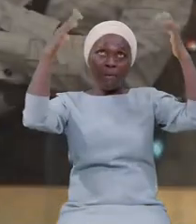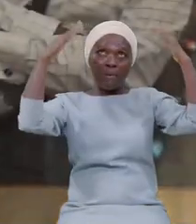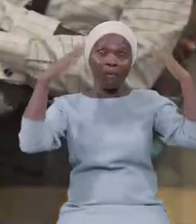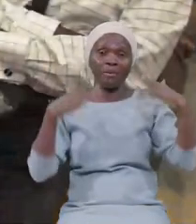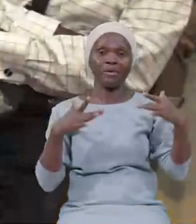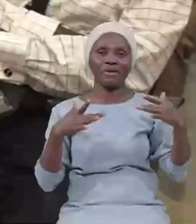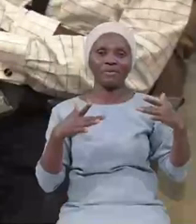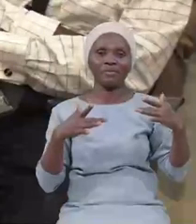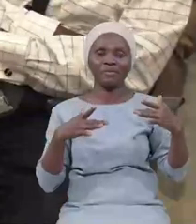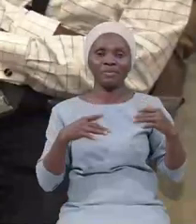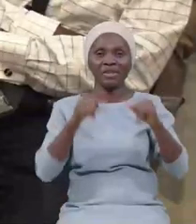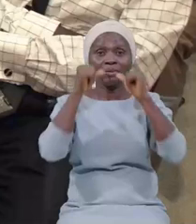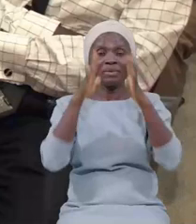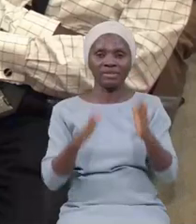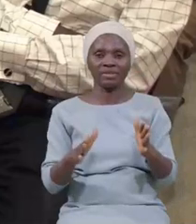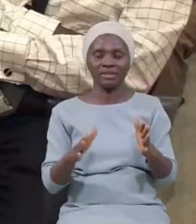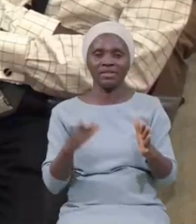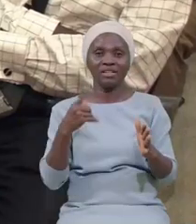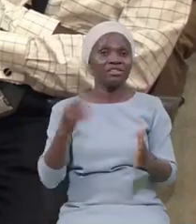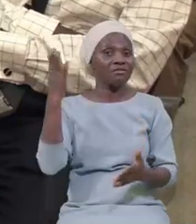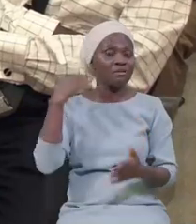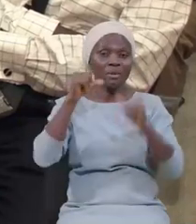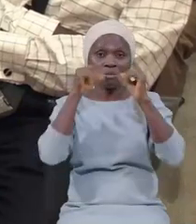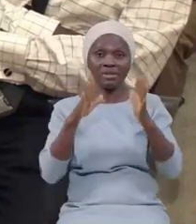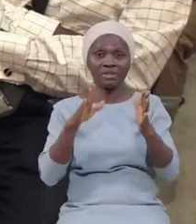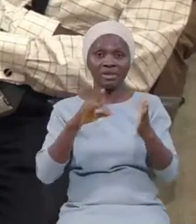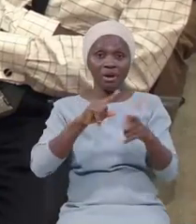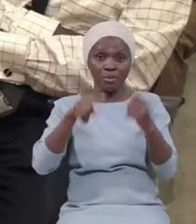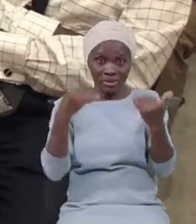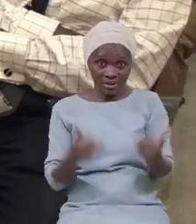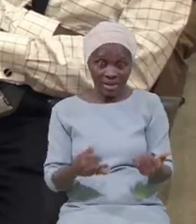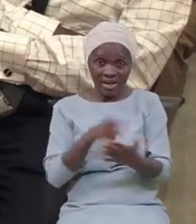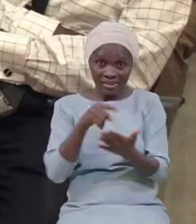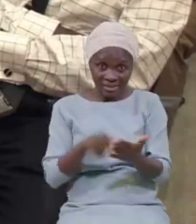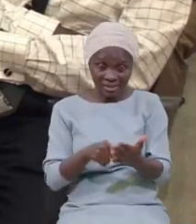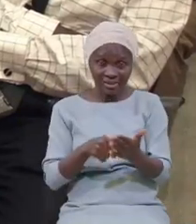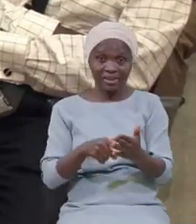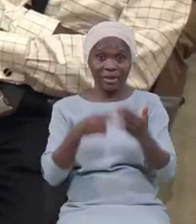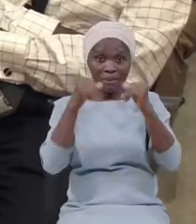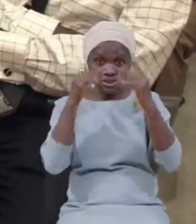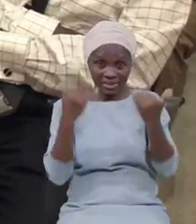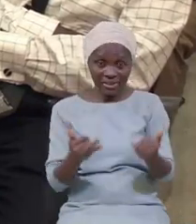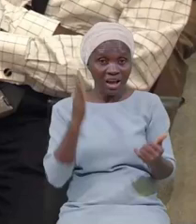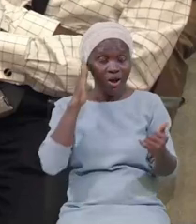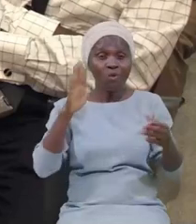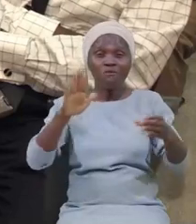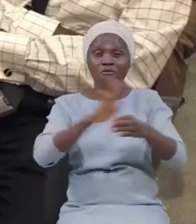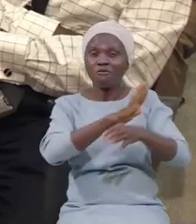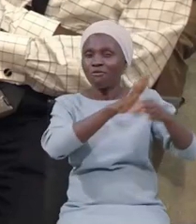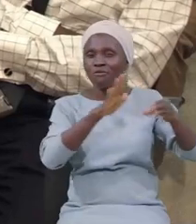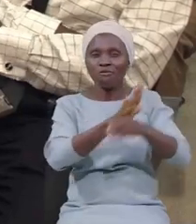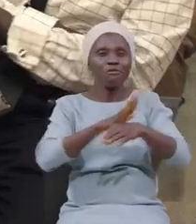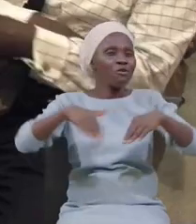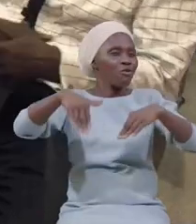temps. Oui, la bénédiction qui vous a donnée était modérée, mais celle-ci